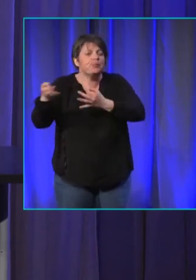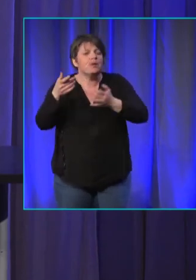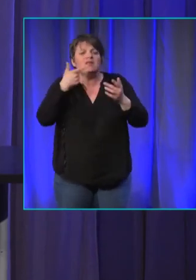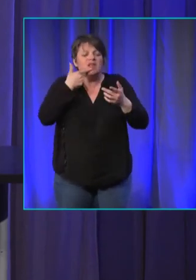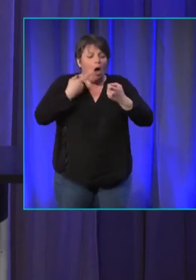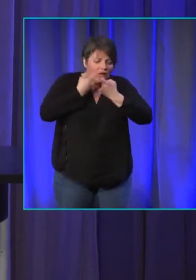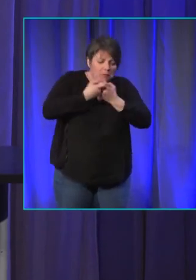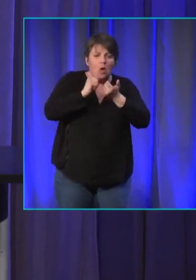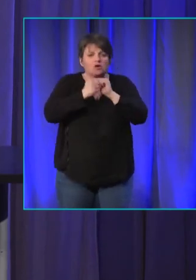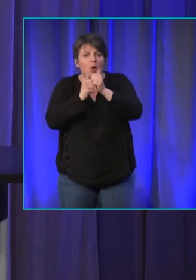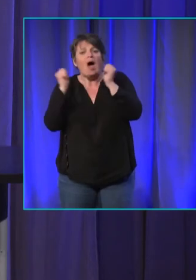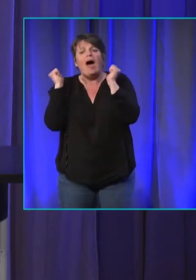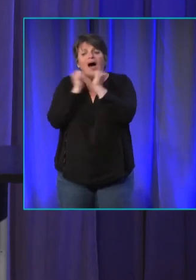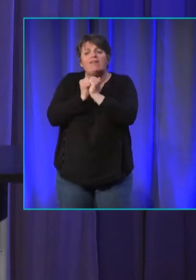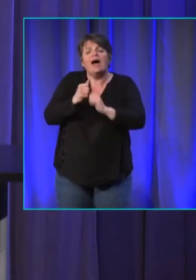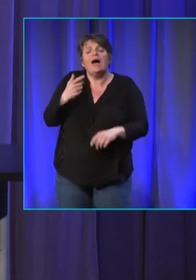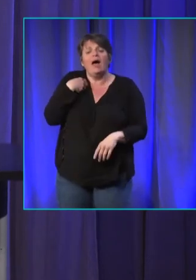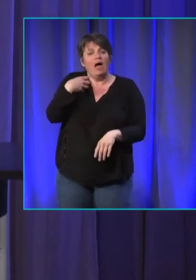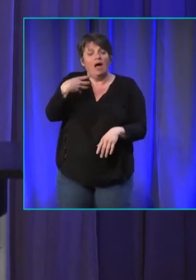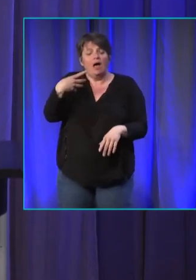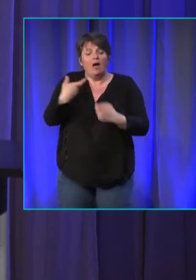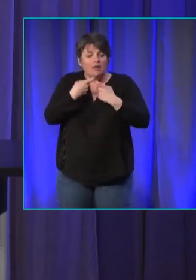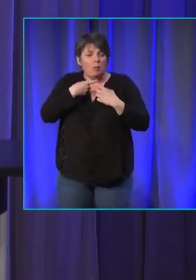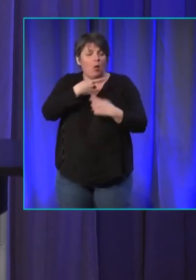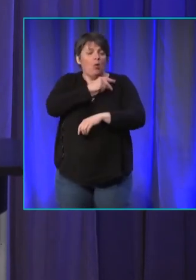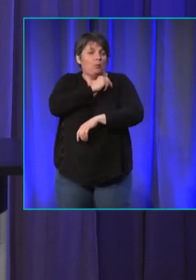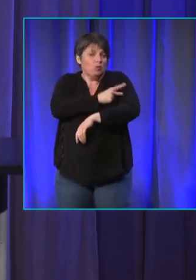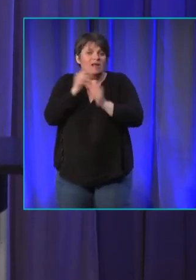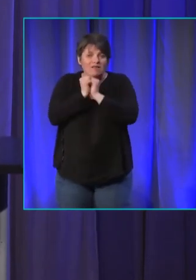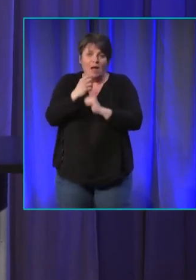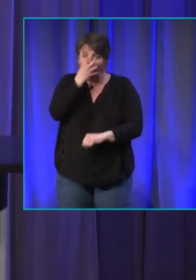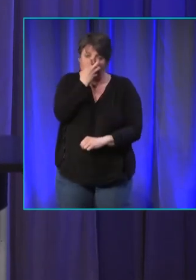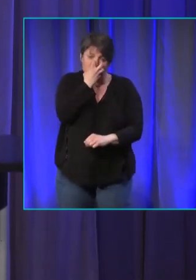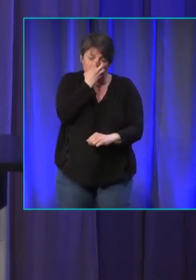On sait très bien que la filière aérobie, c'est en tout cas la capacité aérobie,